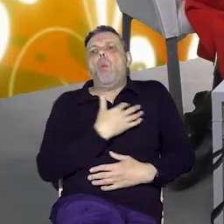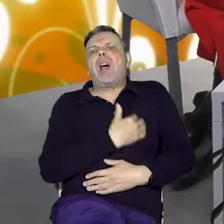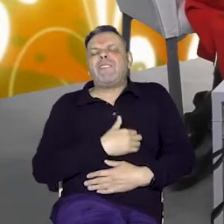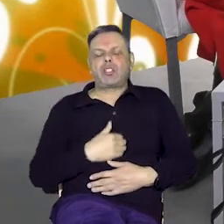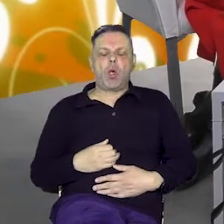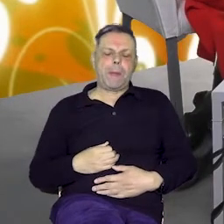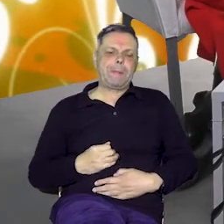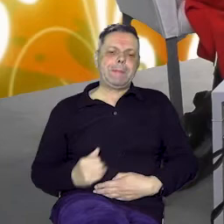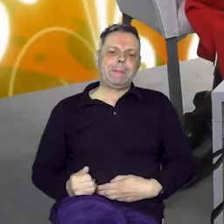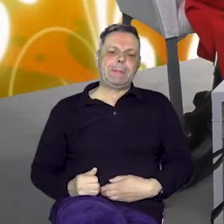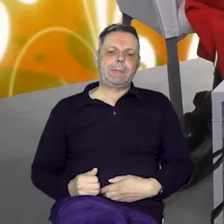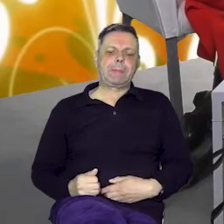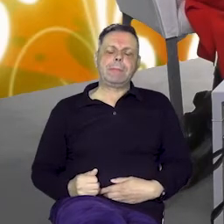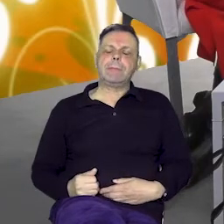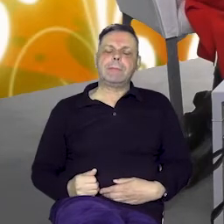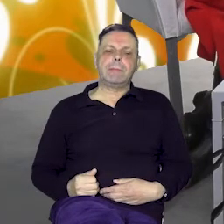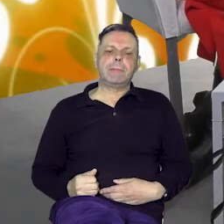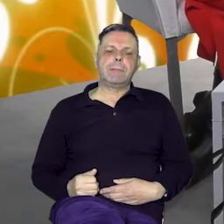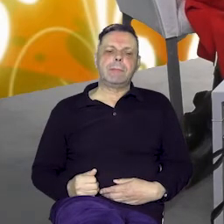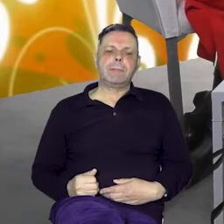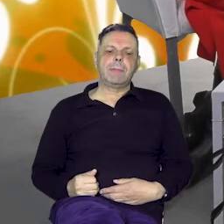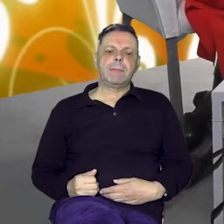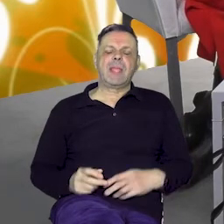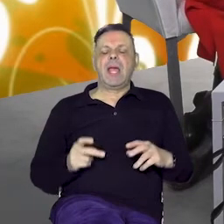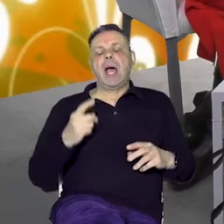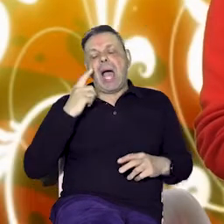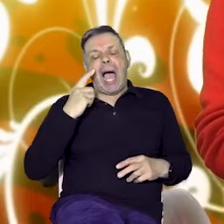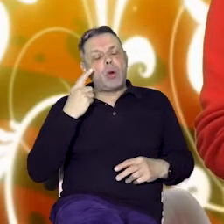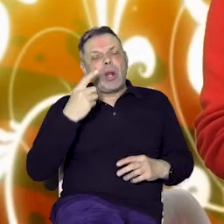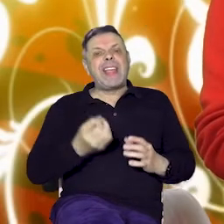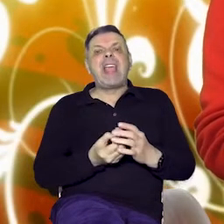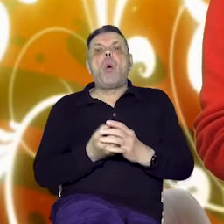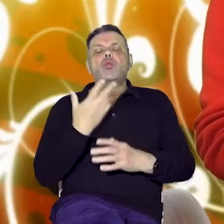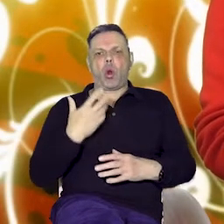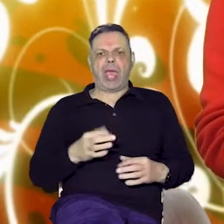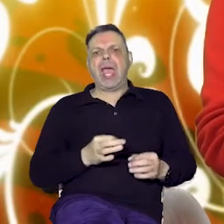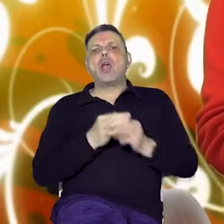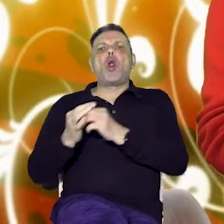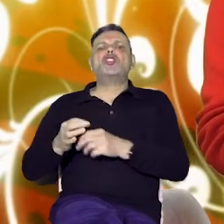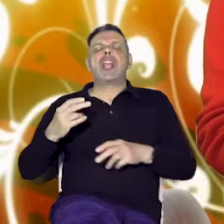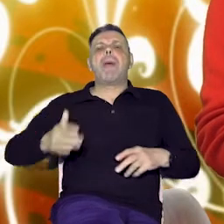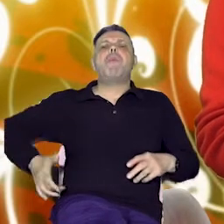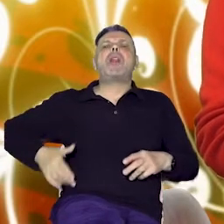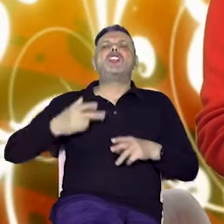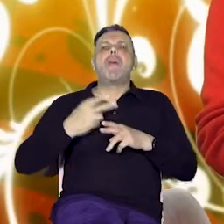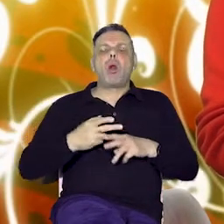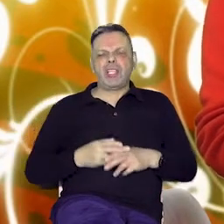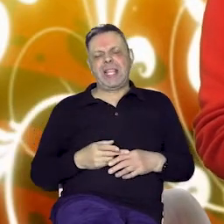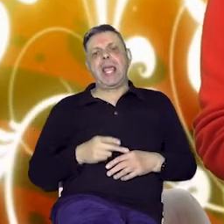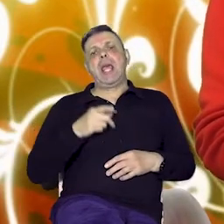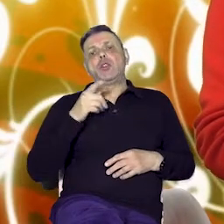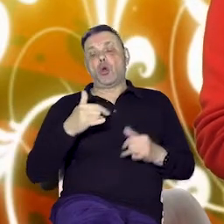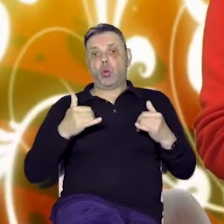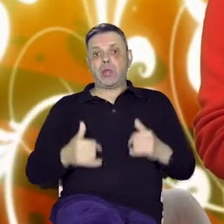dalje. Znači, ono bazno. Pa u stvari, kada gledate uzroke kronične bubrežne bolesti, to su danas